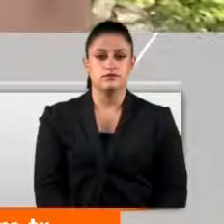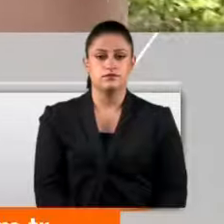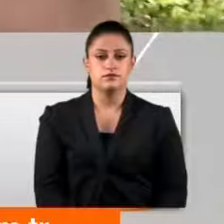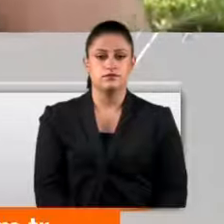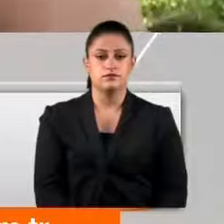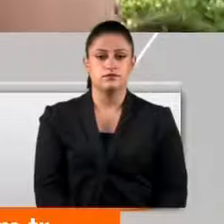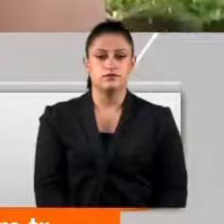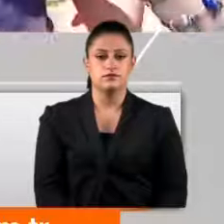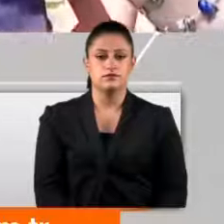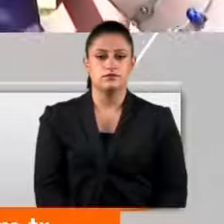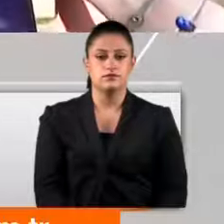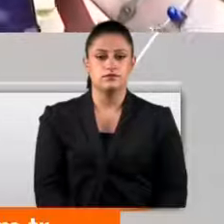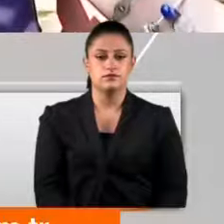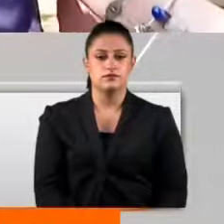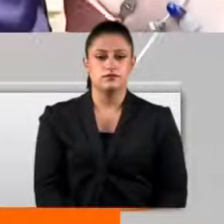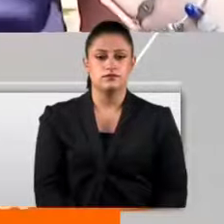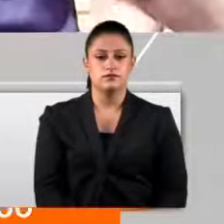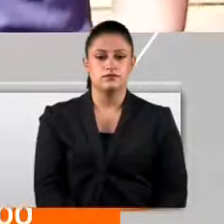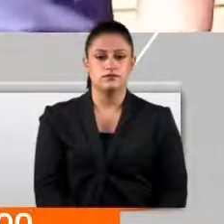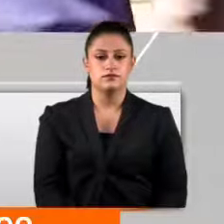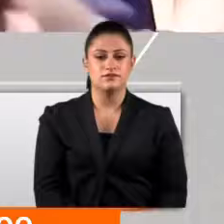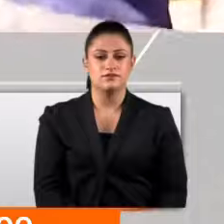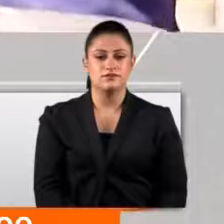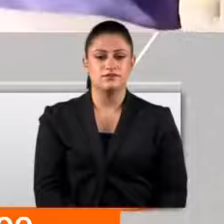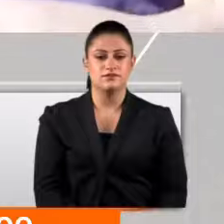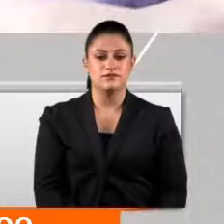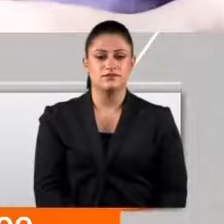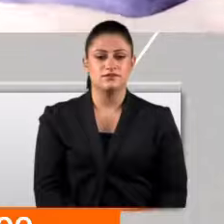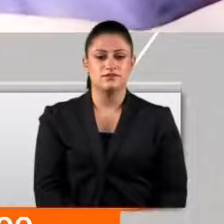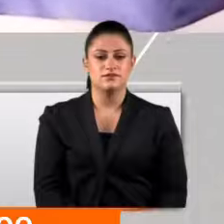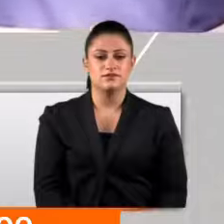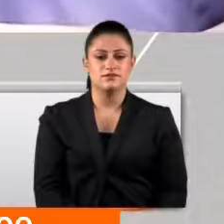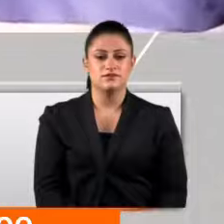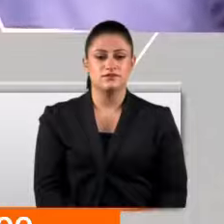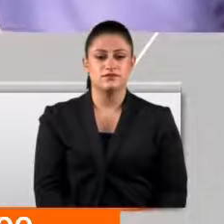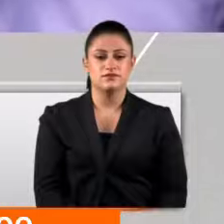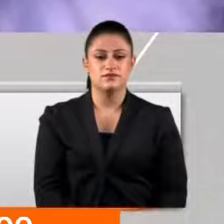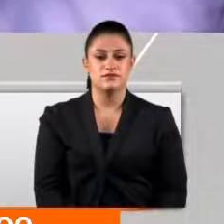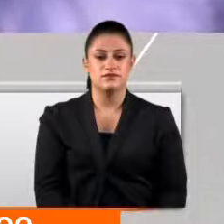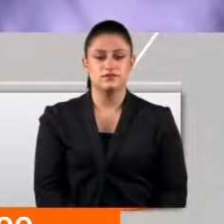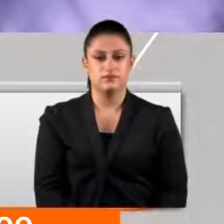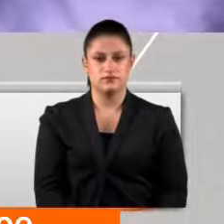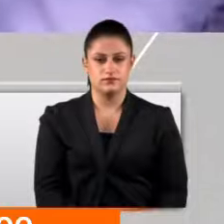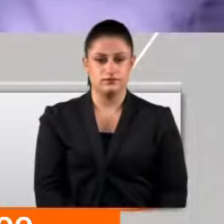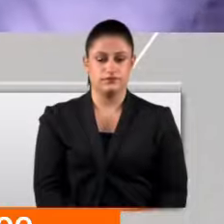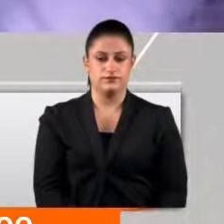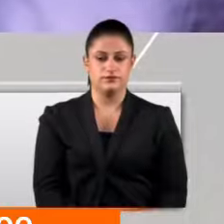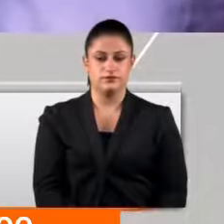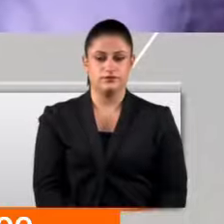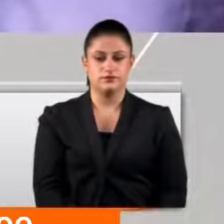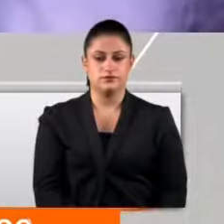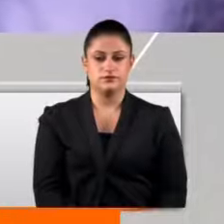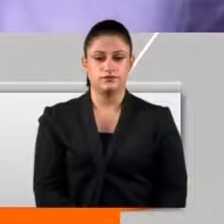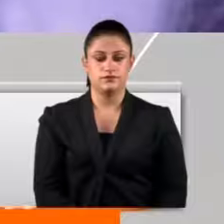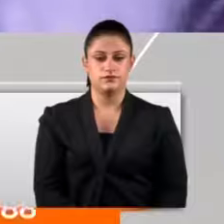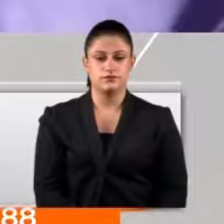Kadının. Nedeni yok. Borçlarındır. Sizce kimin? Ben yani hukuki olarak gelinin olduğunu düşünüyorum ama